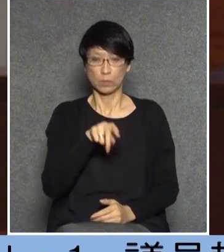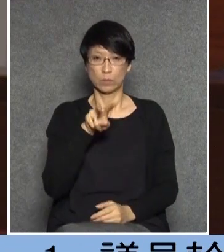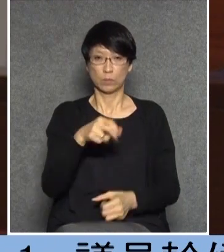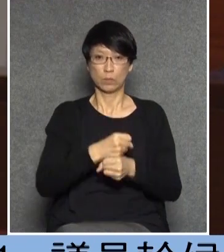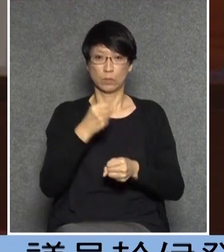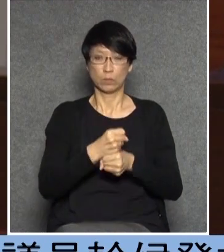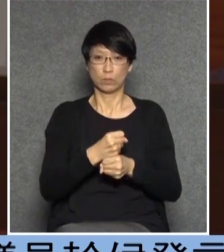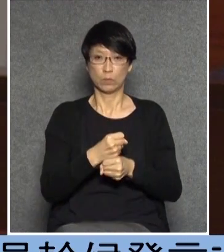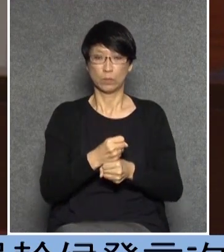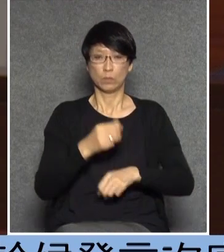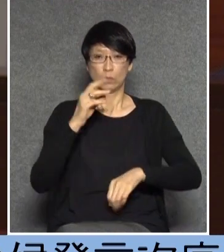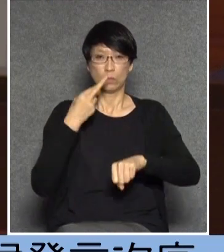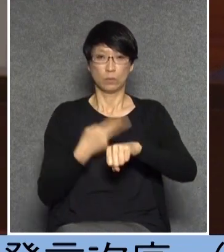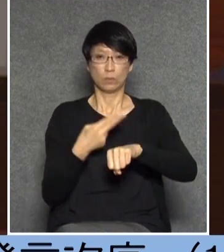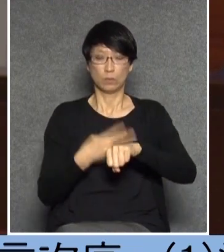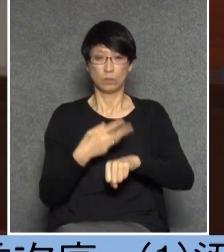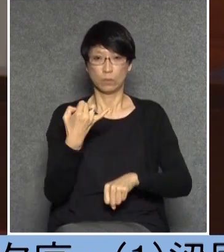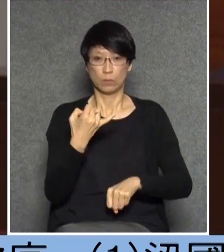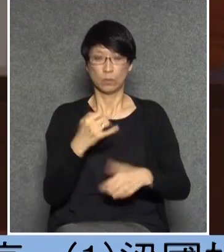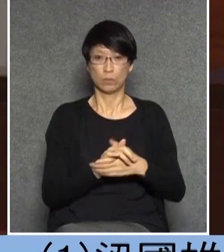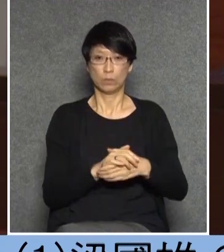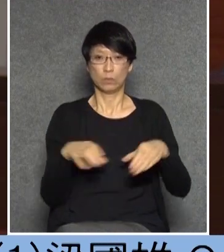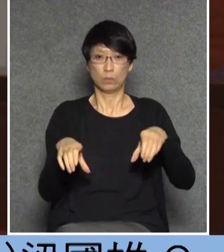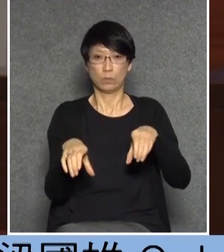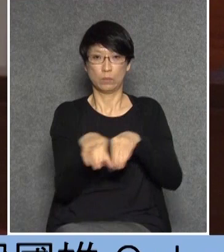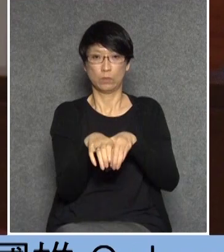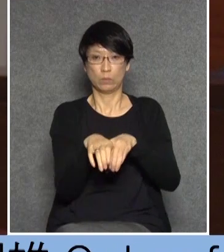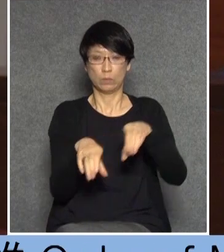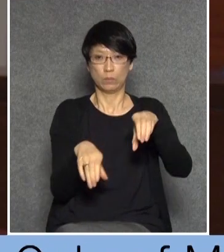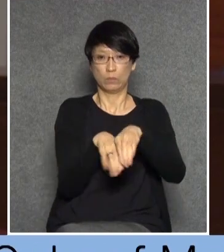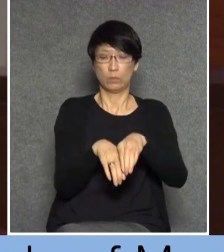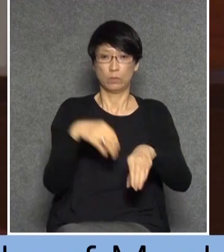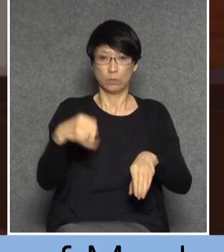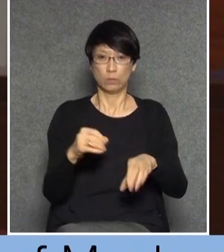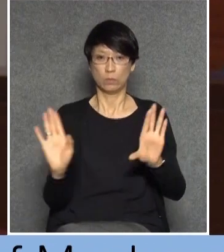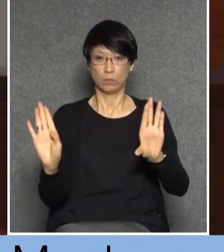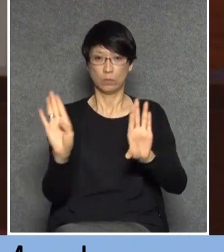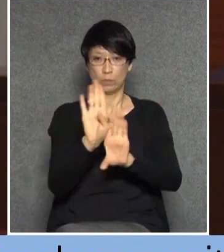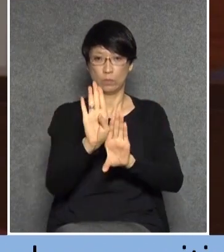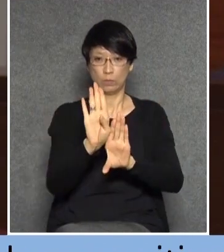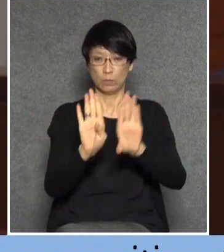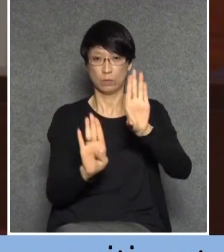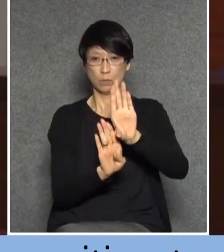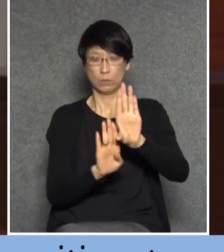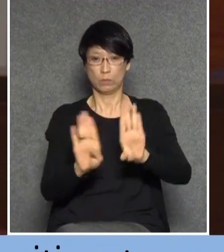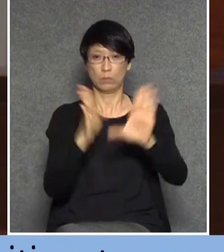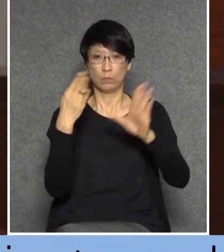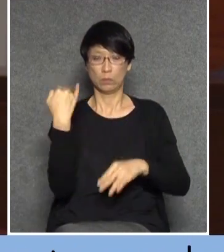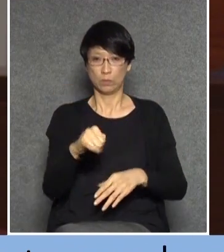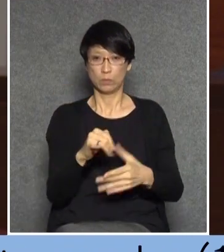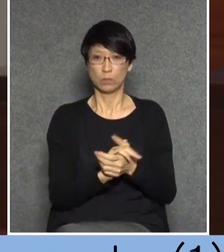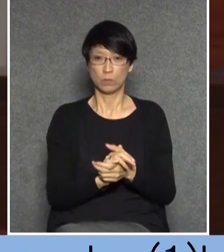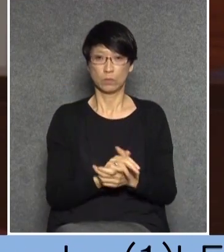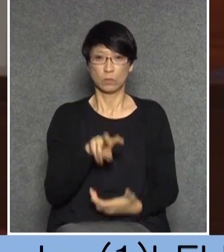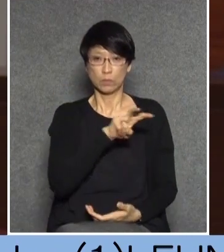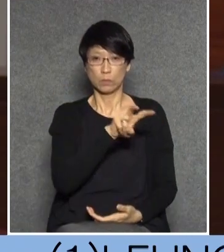劣，位置雙陷高低不平，車門嘅膠邊就絕實無法開啟，測試嘅時